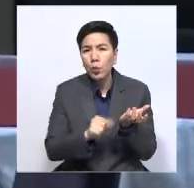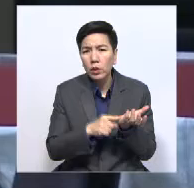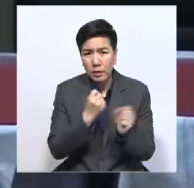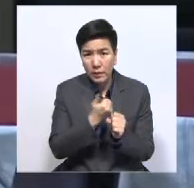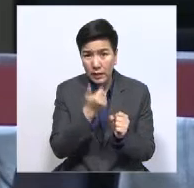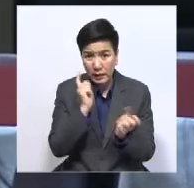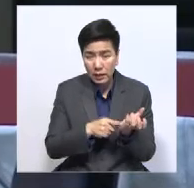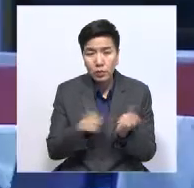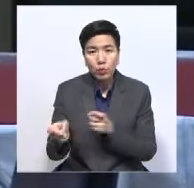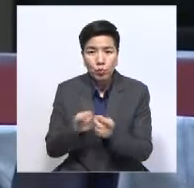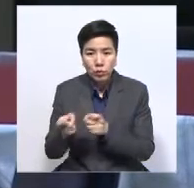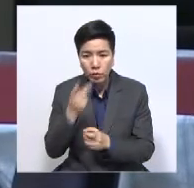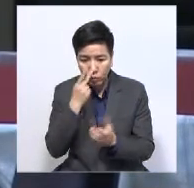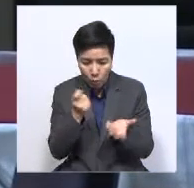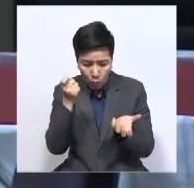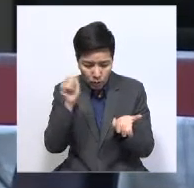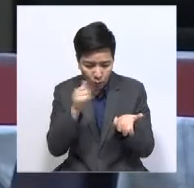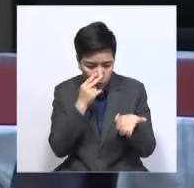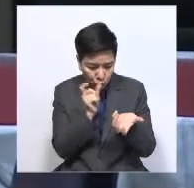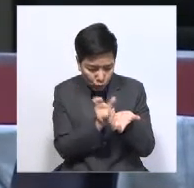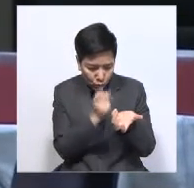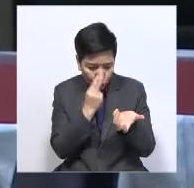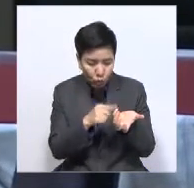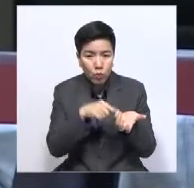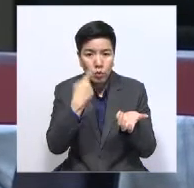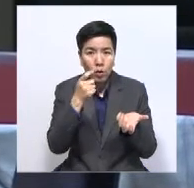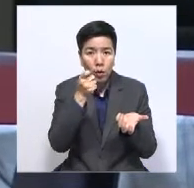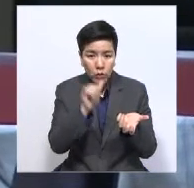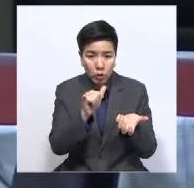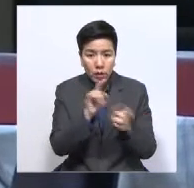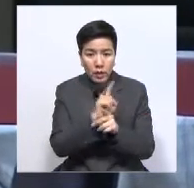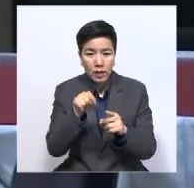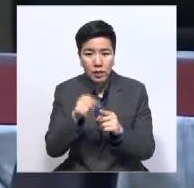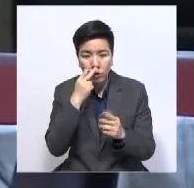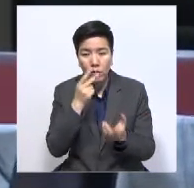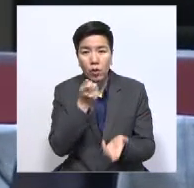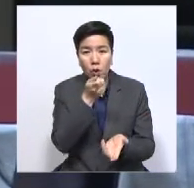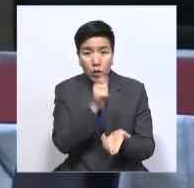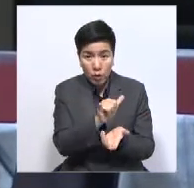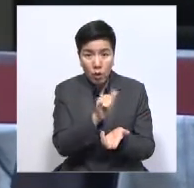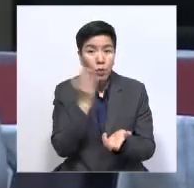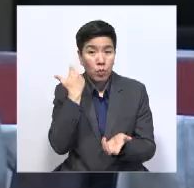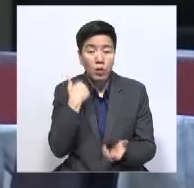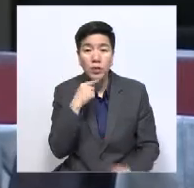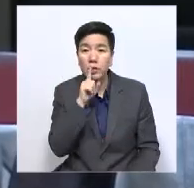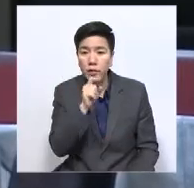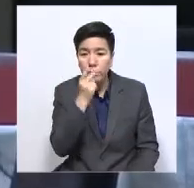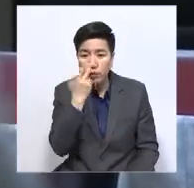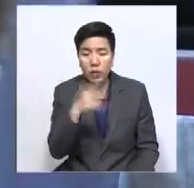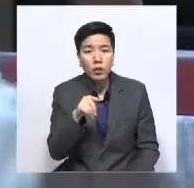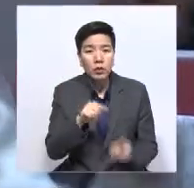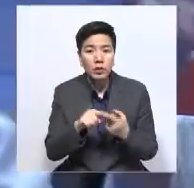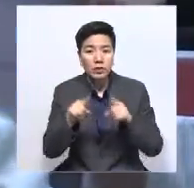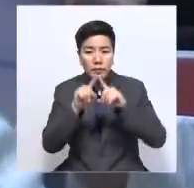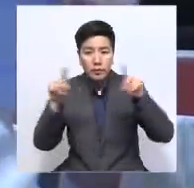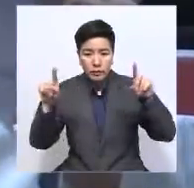งหรือเปล่าผู้จัดการจะเป็นคนเช็คออย.ก่อนฉะนั้นสถานะของการเช็คออย.นะตอนนั้นนะคะขึ้นมา